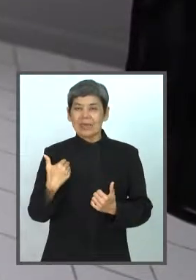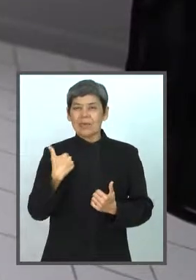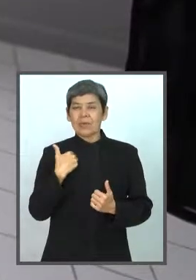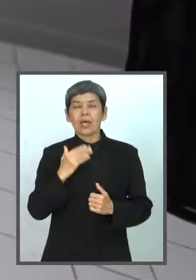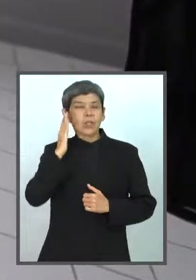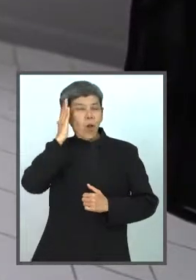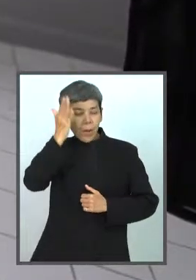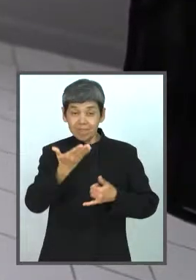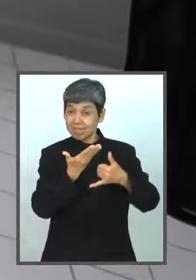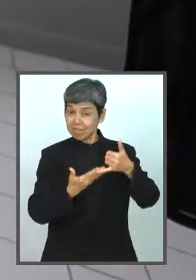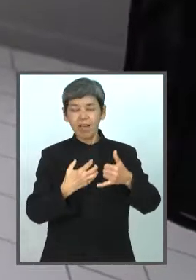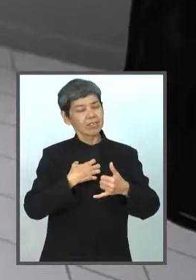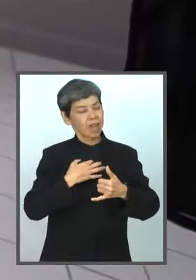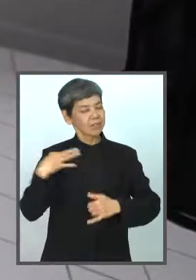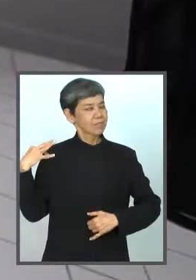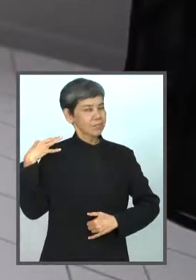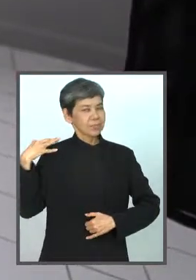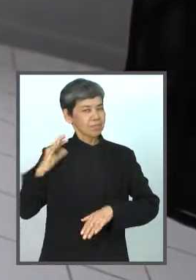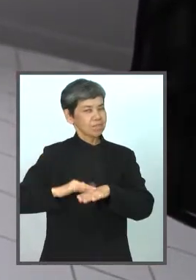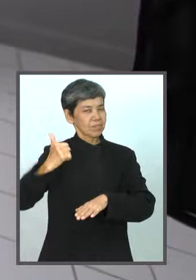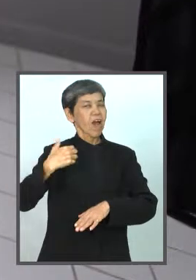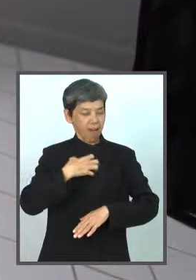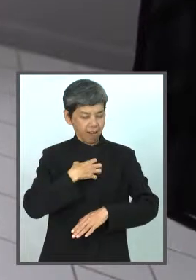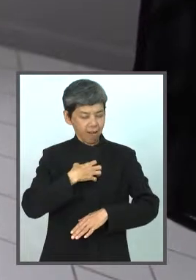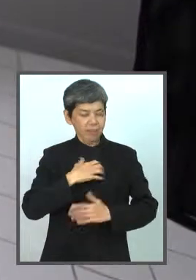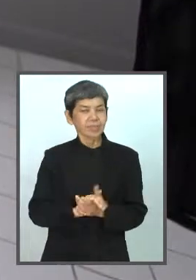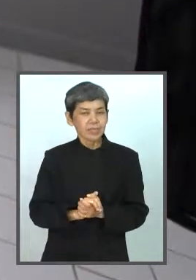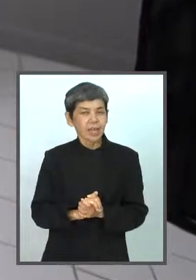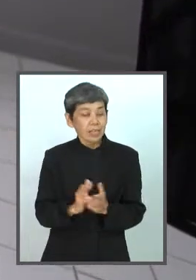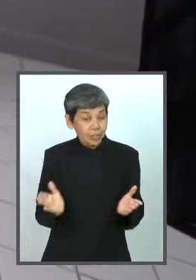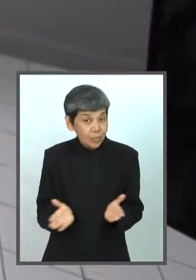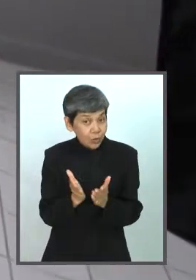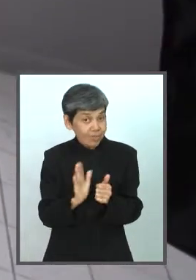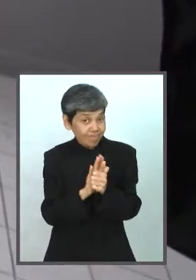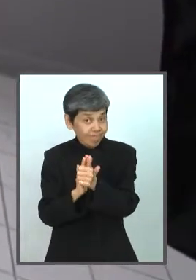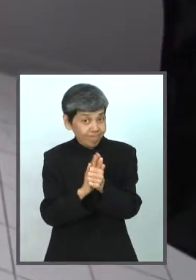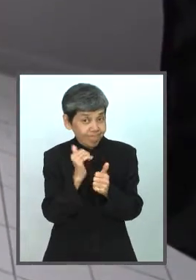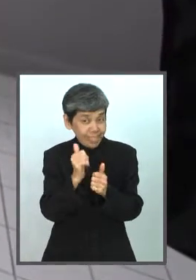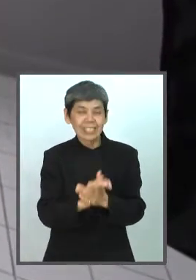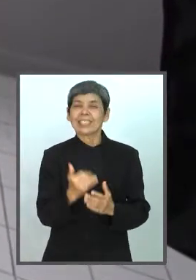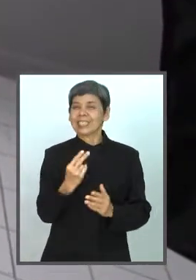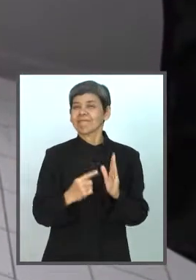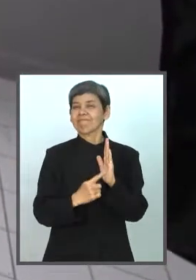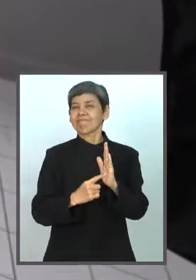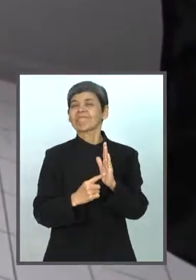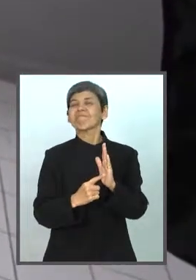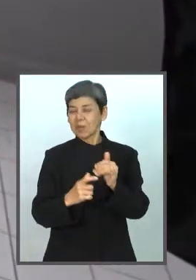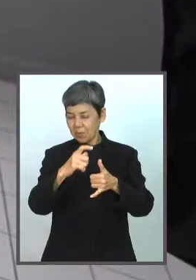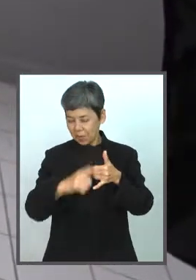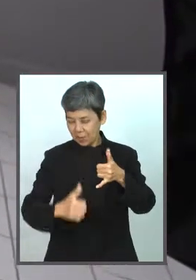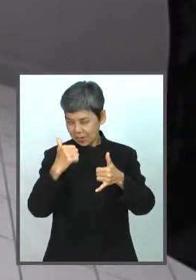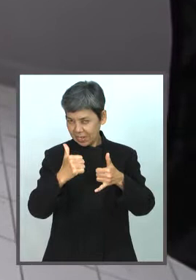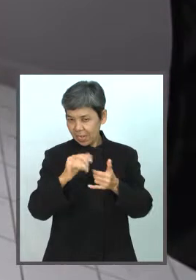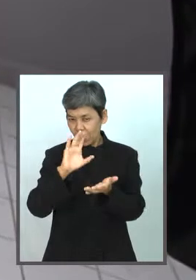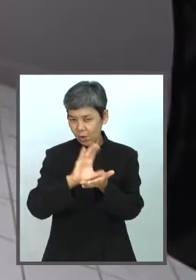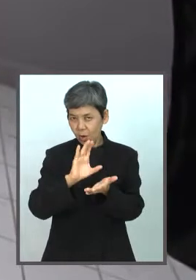และอนาคตเธอใฝ่ฝันอยากจะเป็นนางแบบมืออาชีพเลยค่ะมาร่วมกันส่งแรงใจให้เธอนะคะและนี่คืออีกหนึ่งอัลบั้มที่